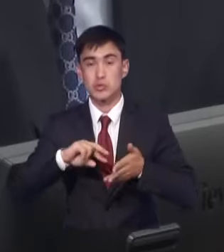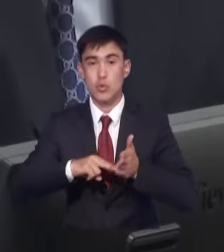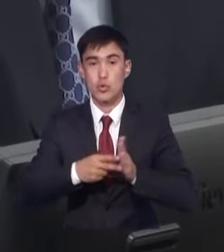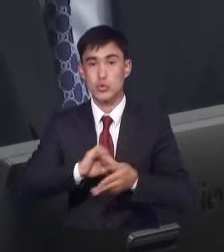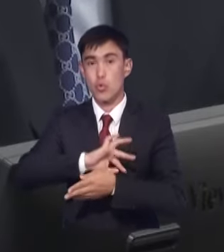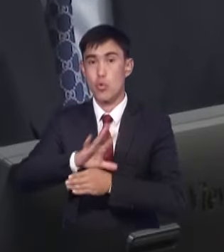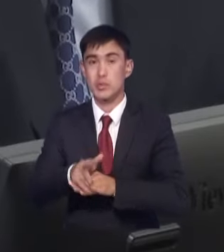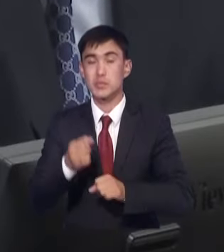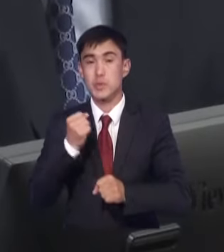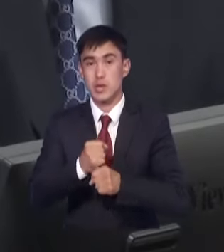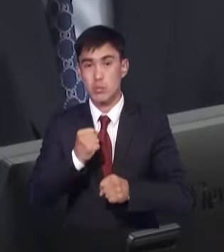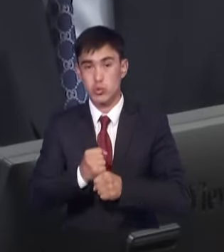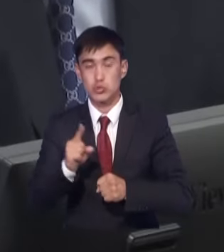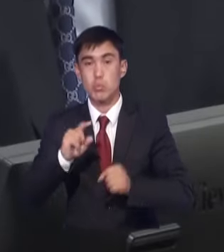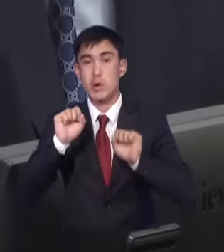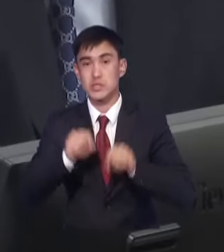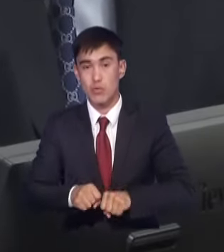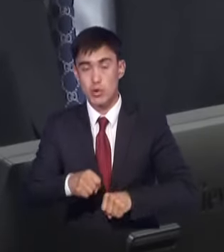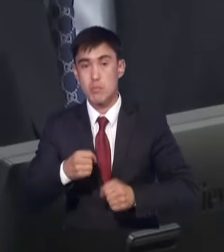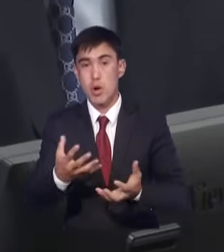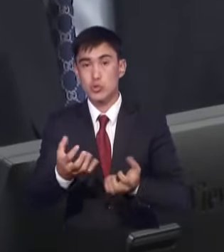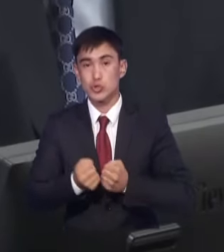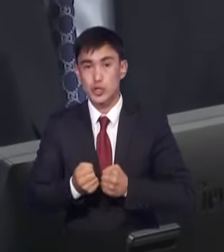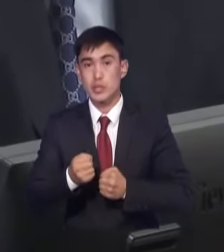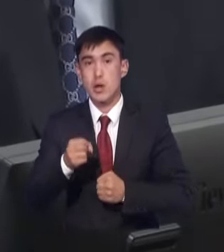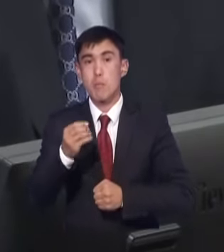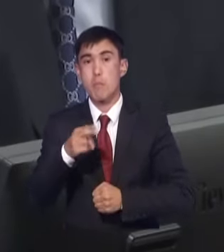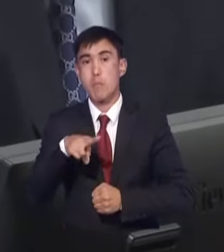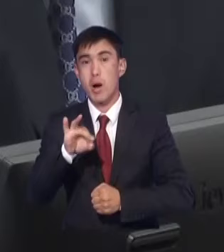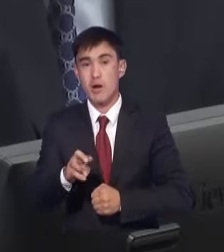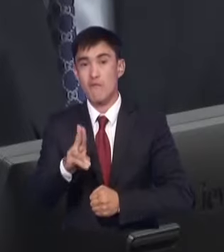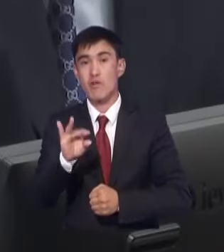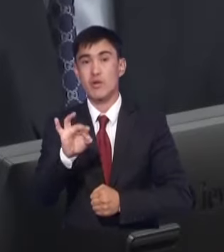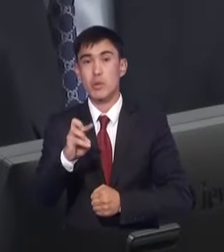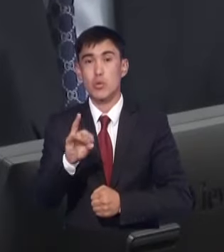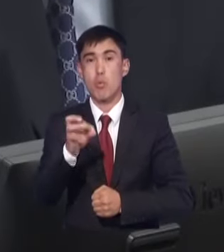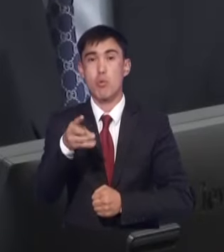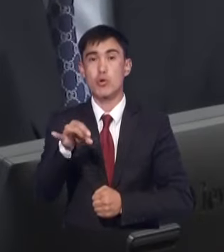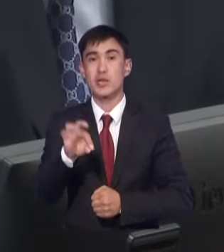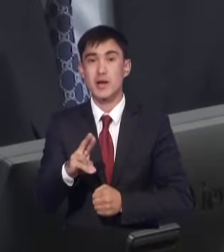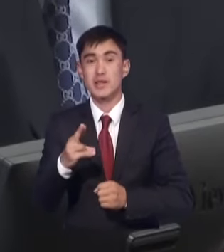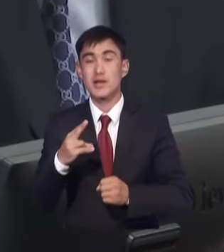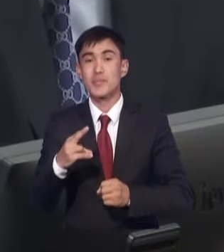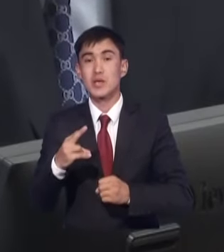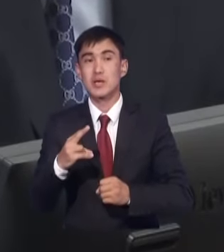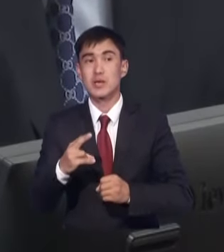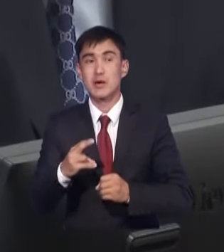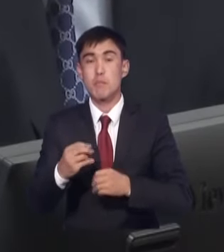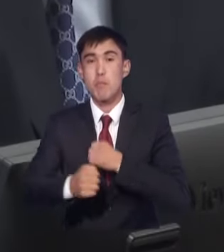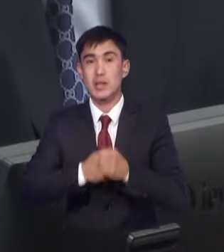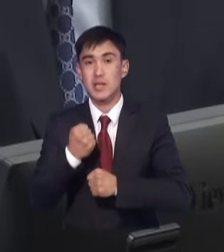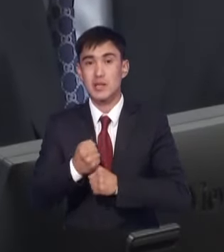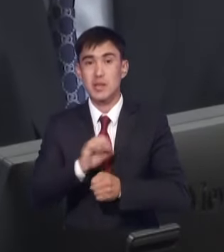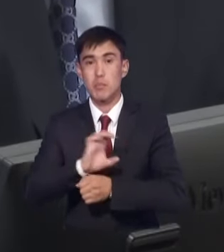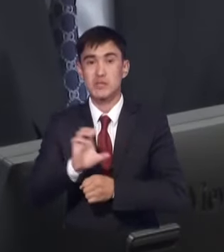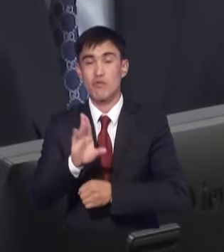комплекса глубокой переработки Что позволит получать пара вольфрамат аммония который является исходным материалом для производства изделий